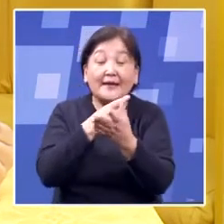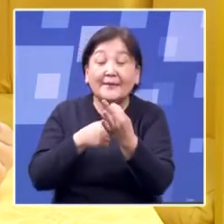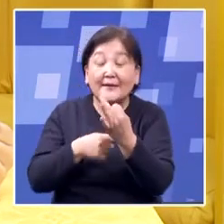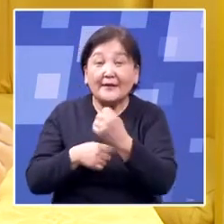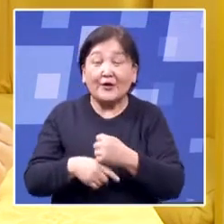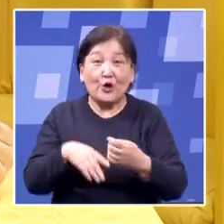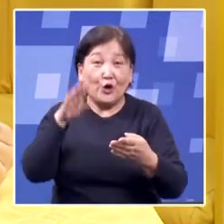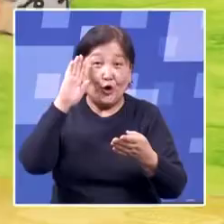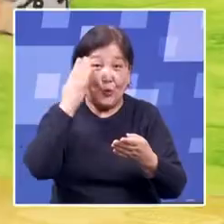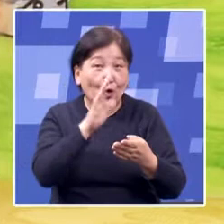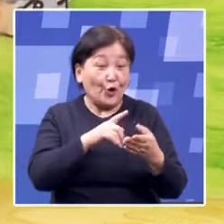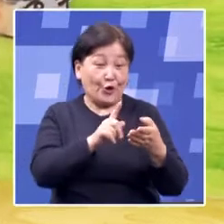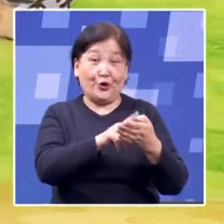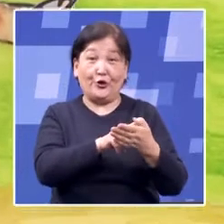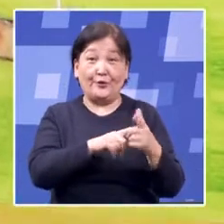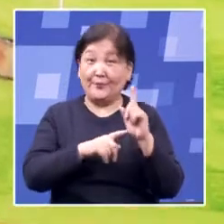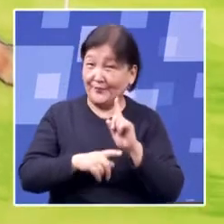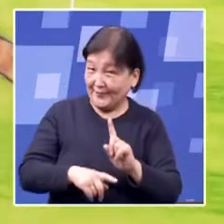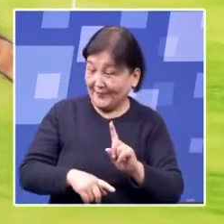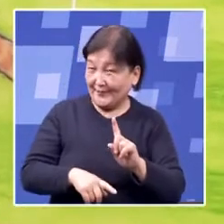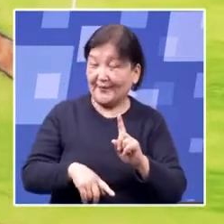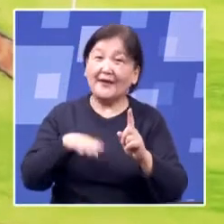хамтдаа нэрлэцгээе. Өвгөн,